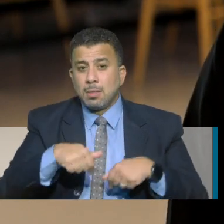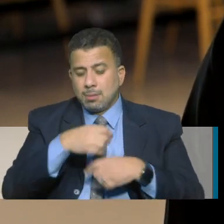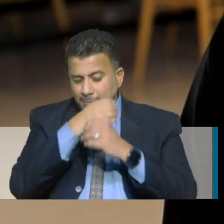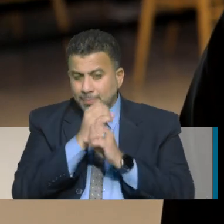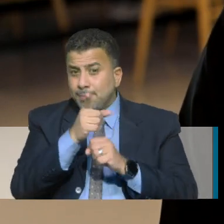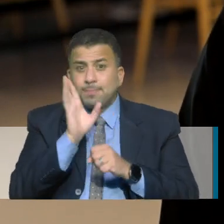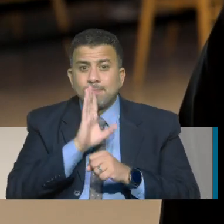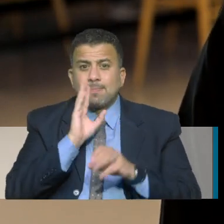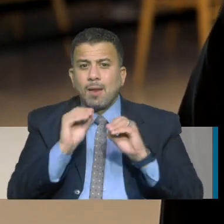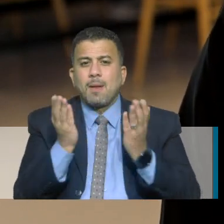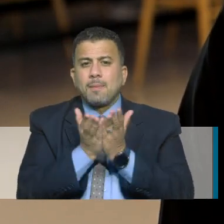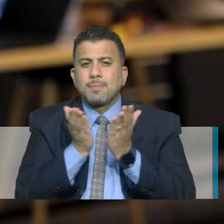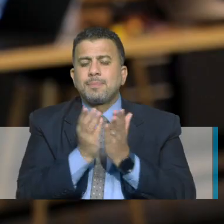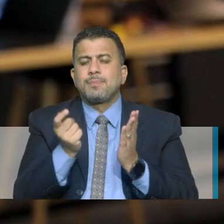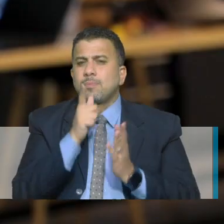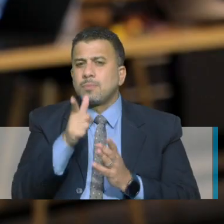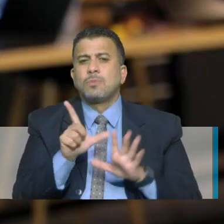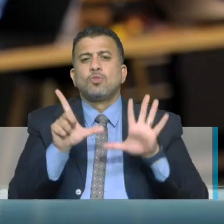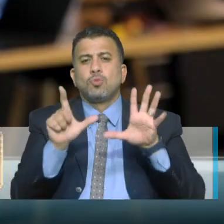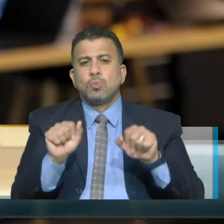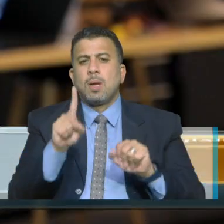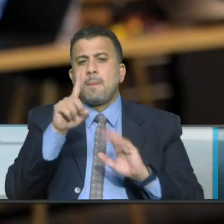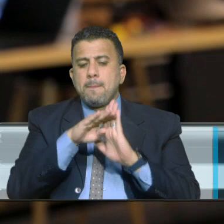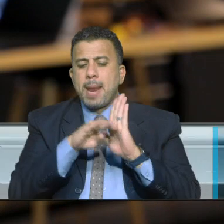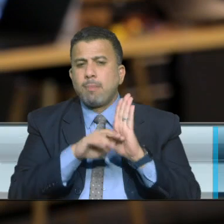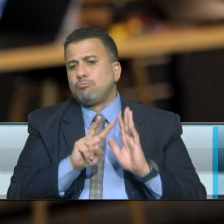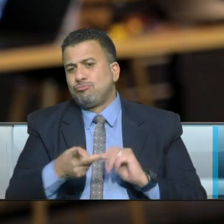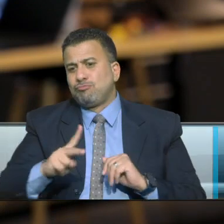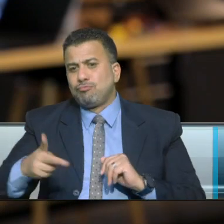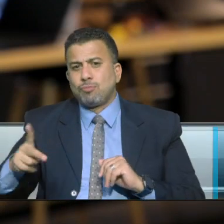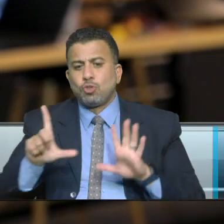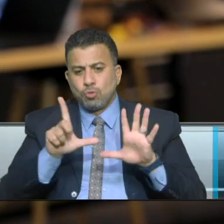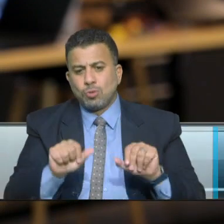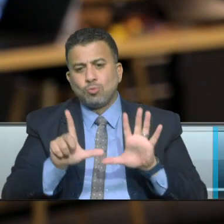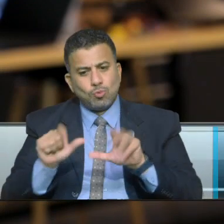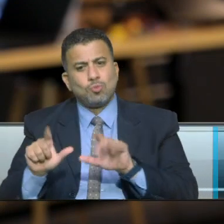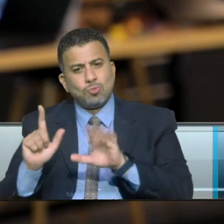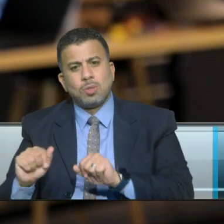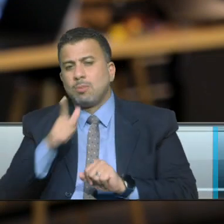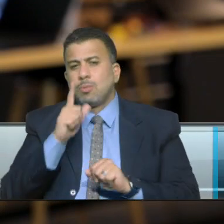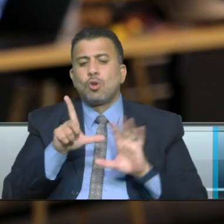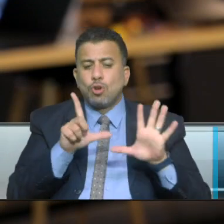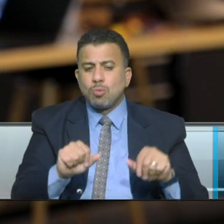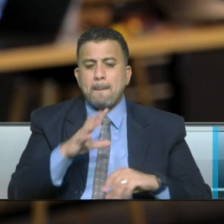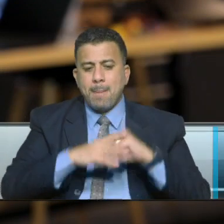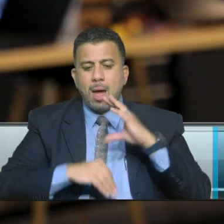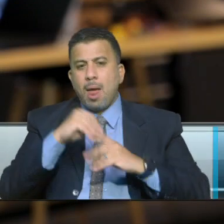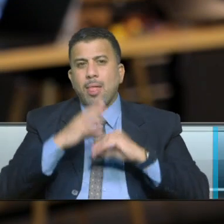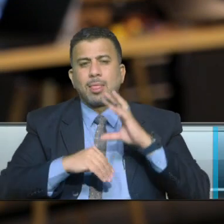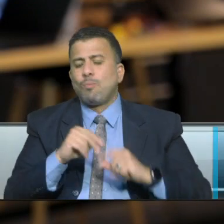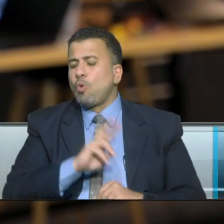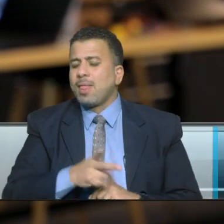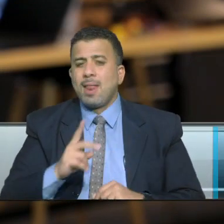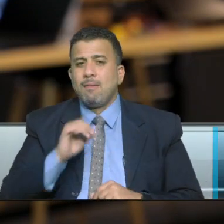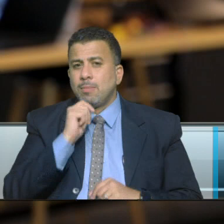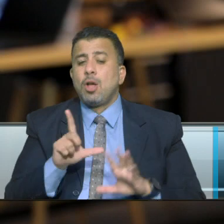برامج متنوعة على مدار 7 أسابيع. كل أسبوع يكون عندنا برنامج مختلف، في مهارات مختلفة في كل أسبوع. في